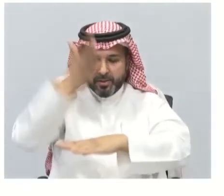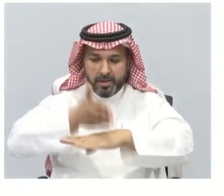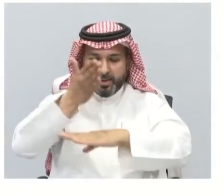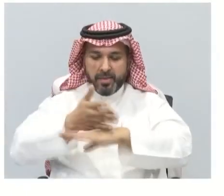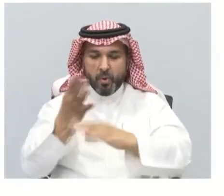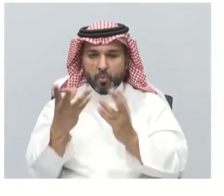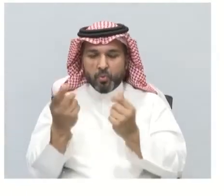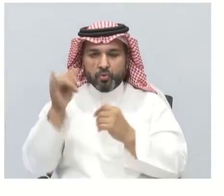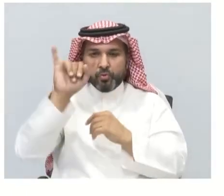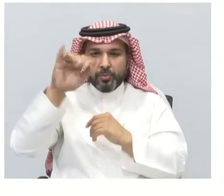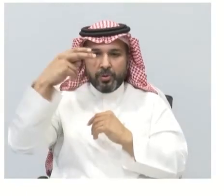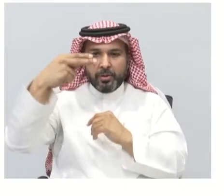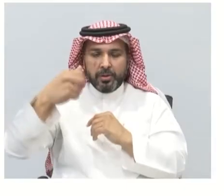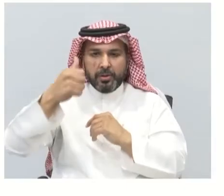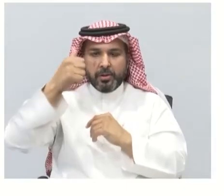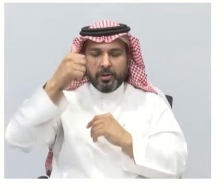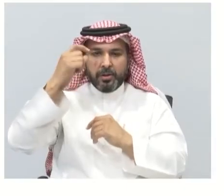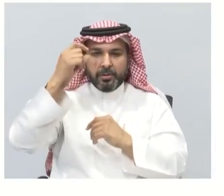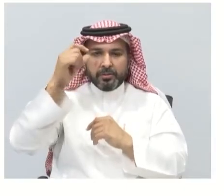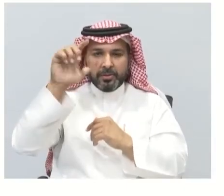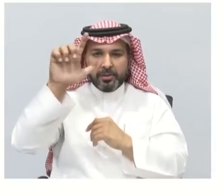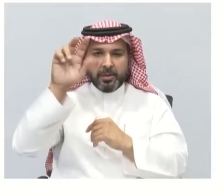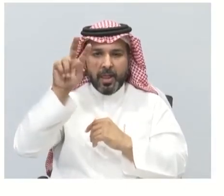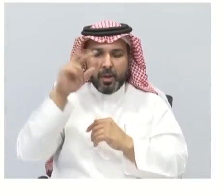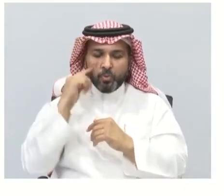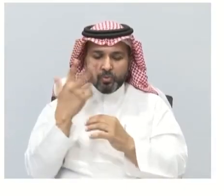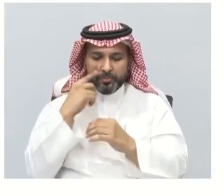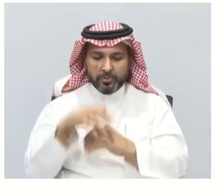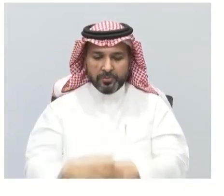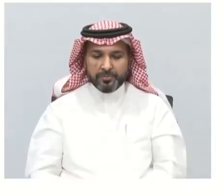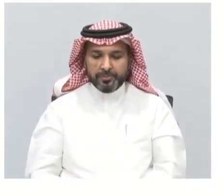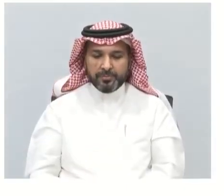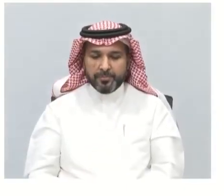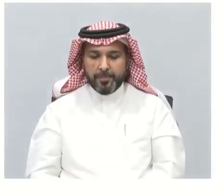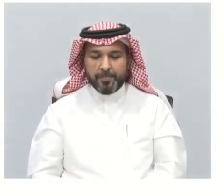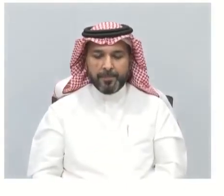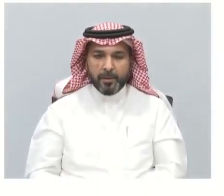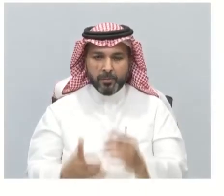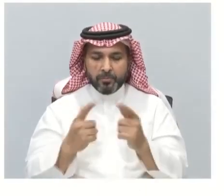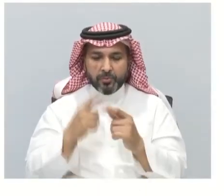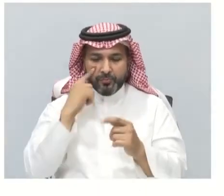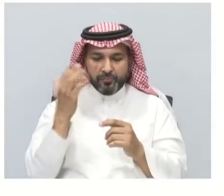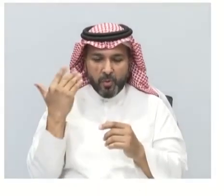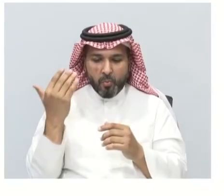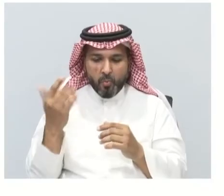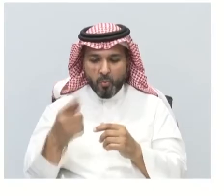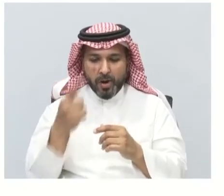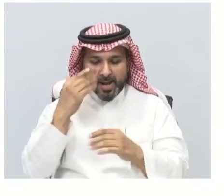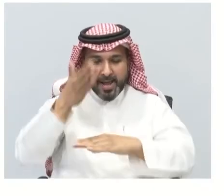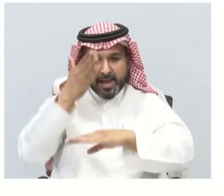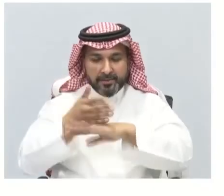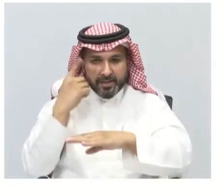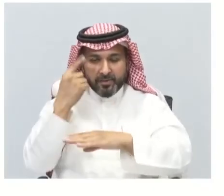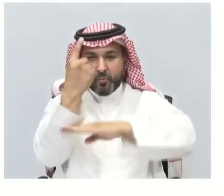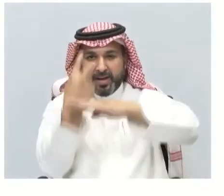ميلها بميل المستقيم الاول اللي عندي هنا حلو طيب ما هو ميل المستقيم الاول ميل المستقيم الاول هو